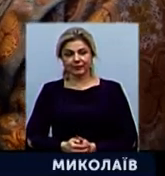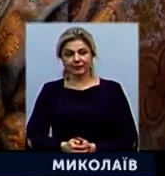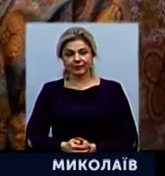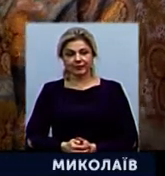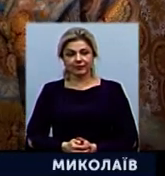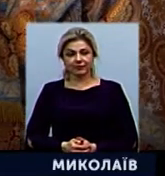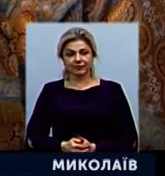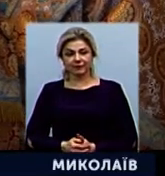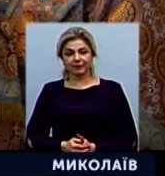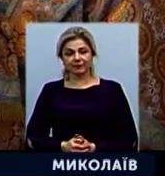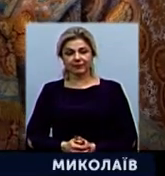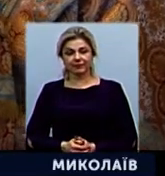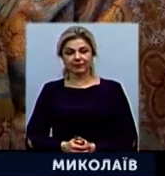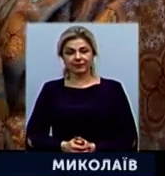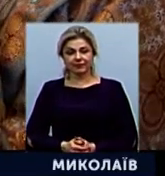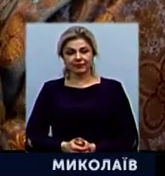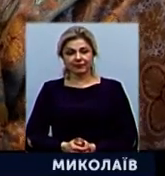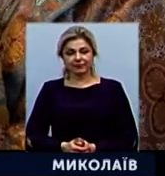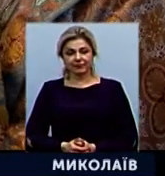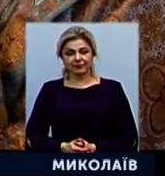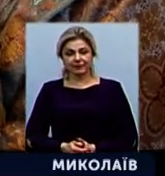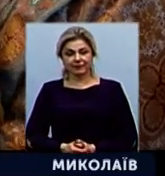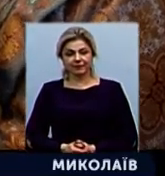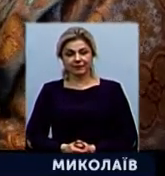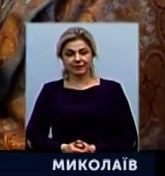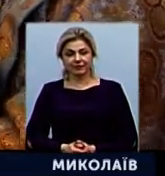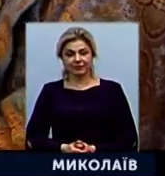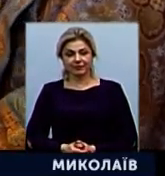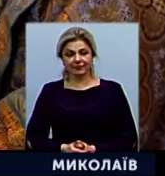Ти могло стоїти, ти маєш подарунок.